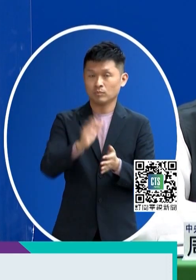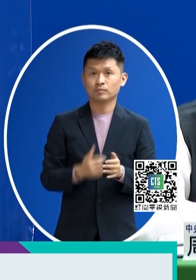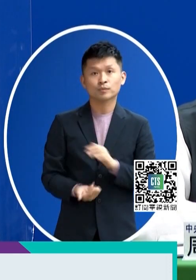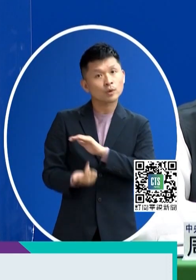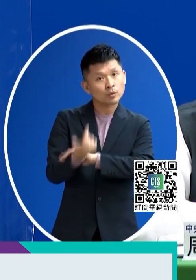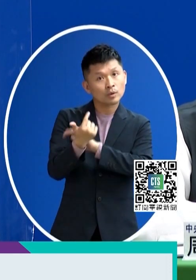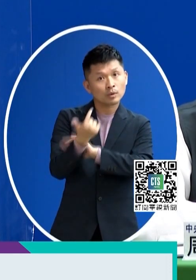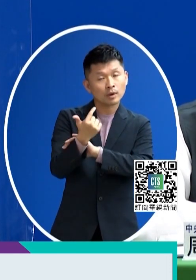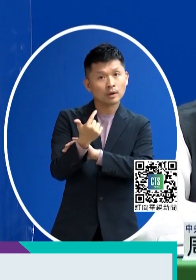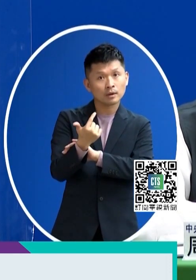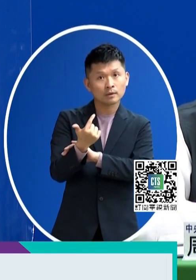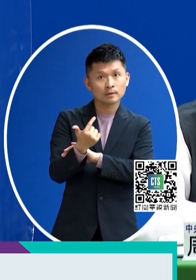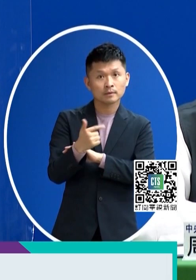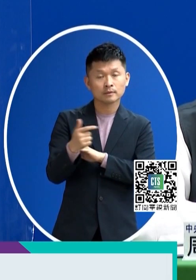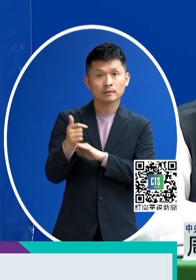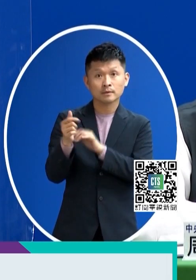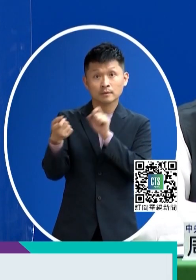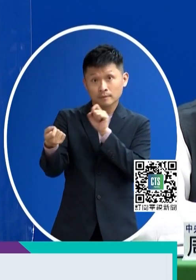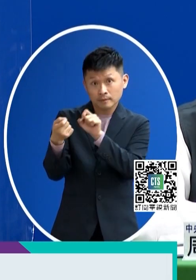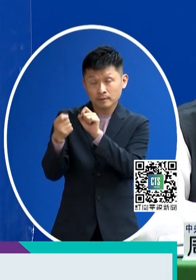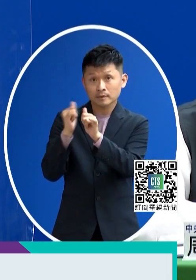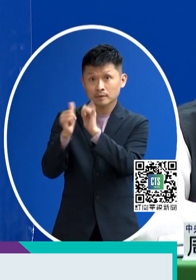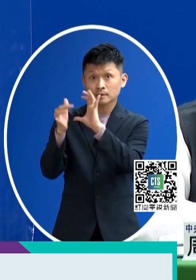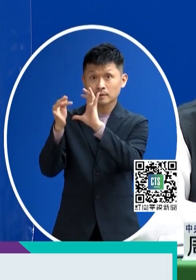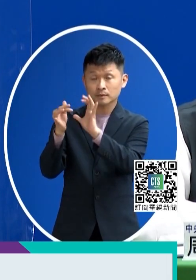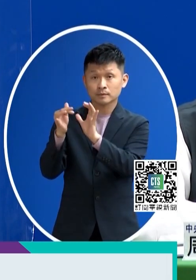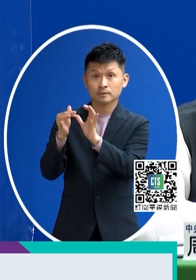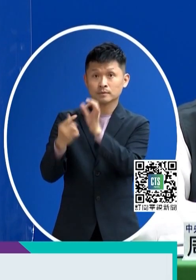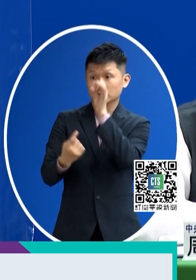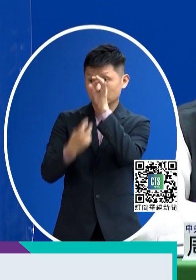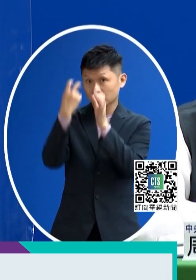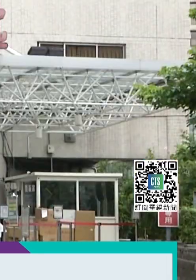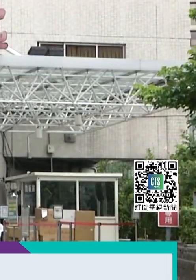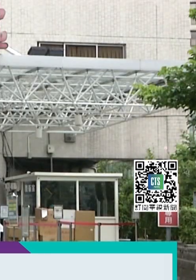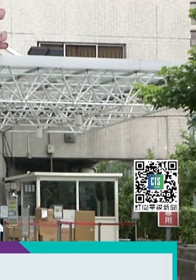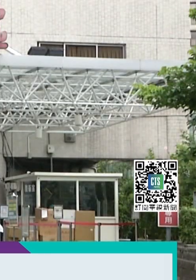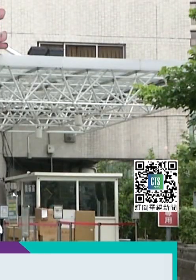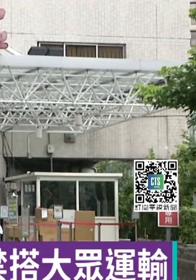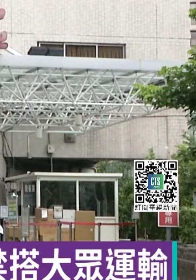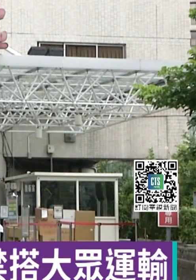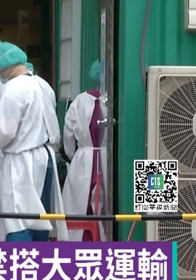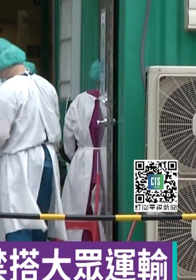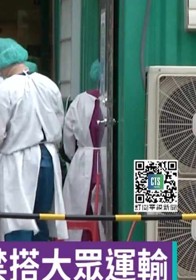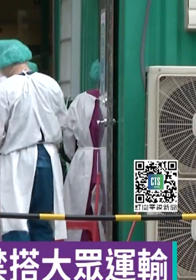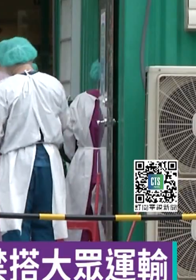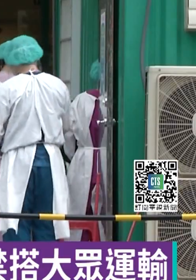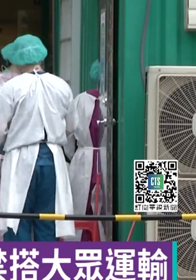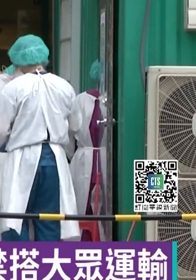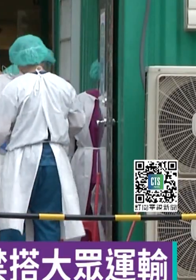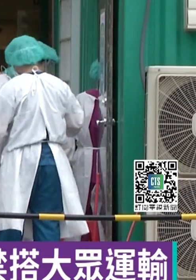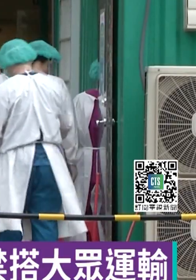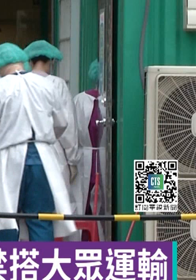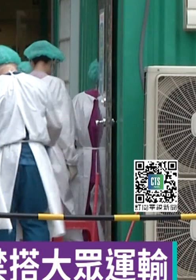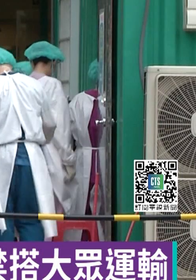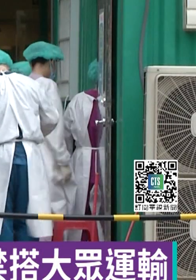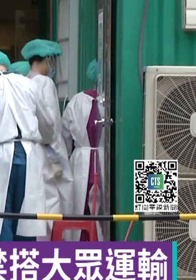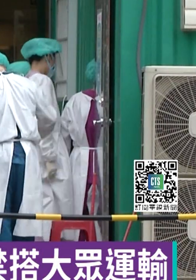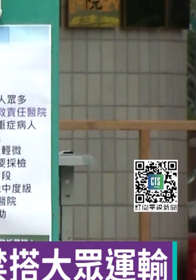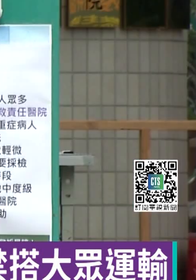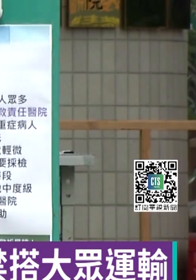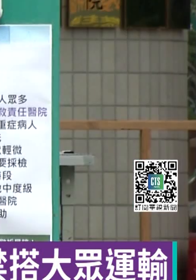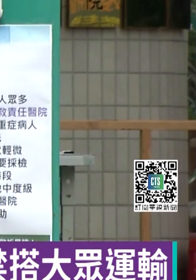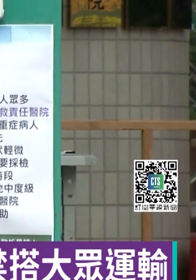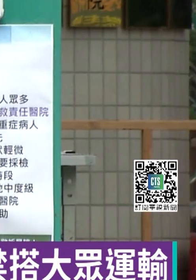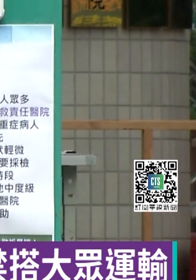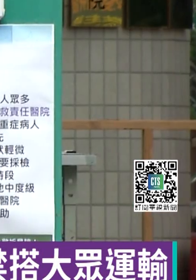尽速到邻近的社区采检院所去做采检。 但是到院采检必须有防疫计程车接送，